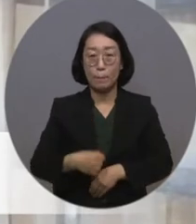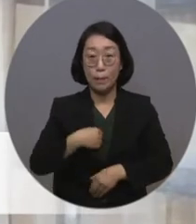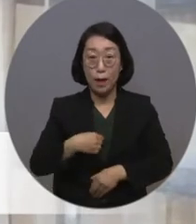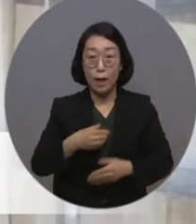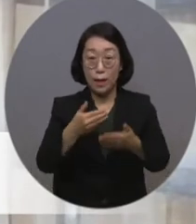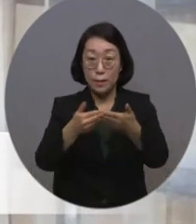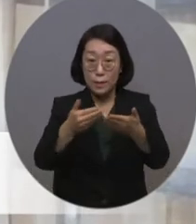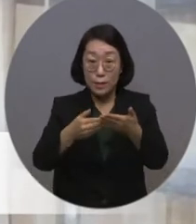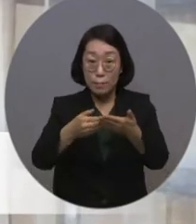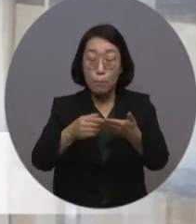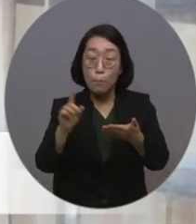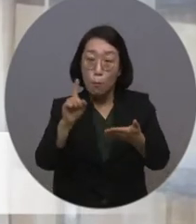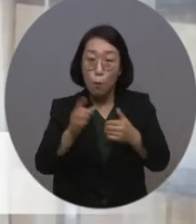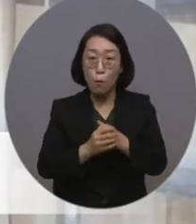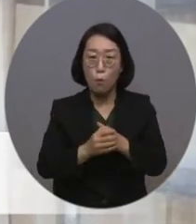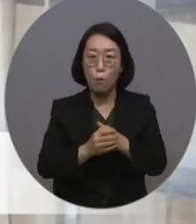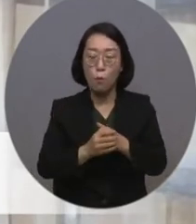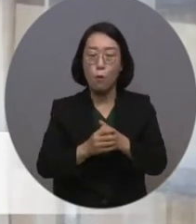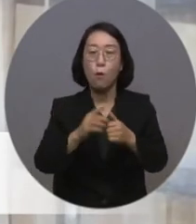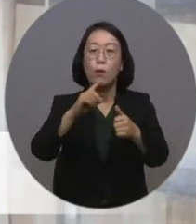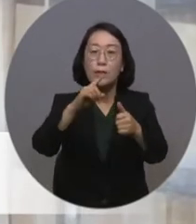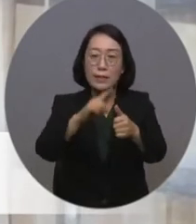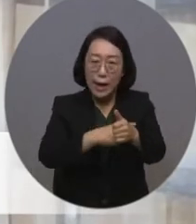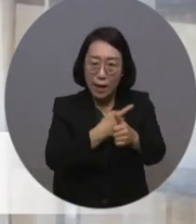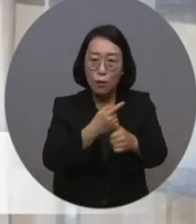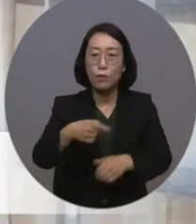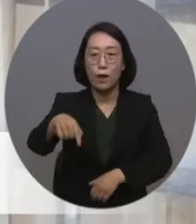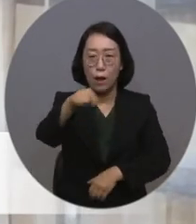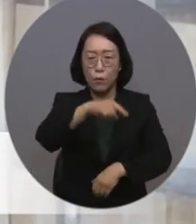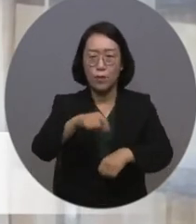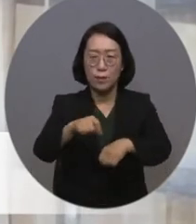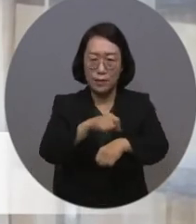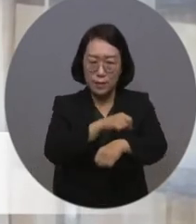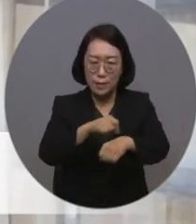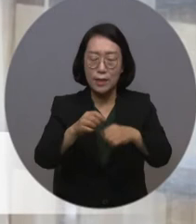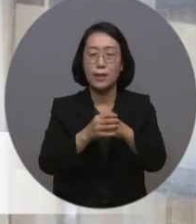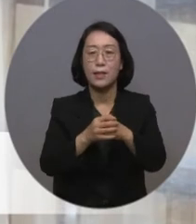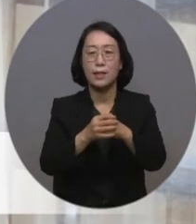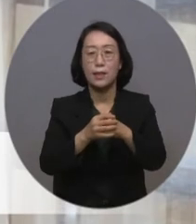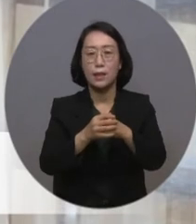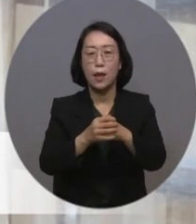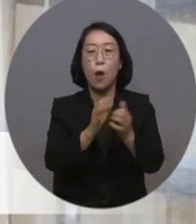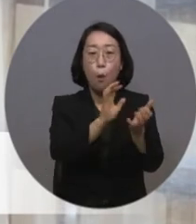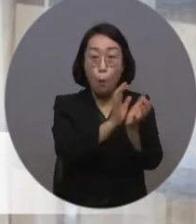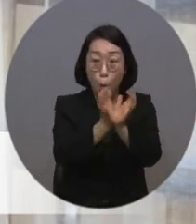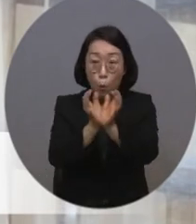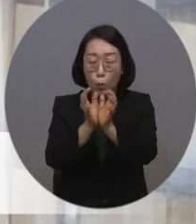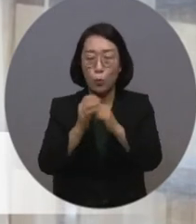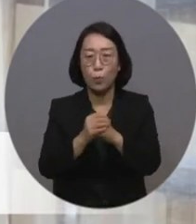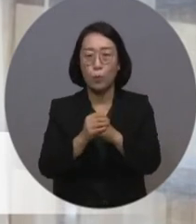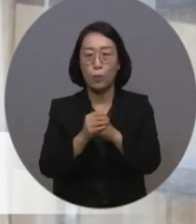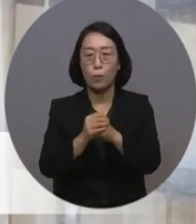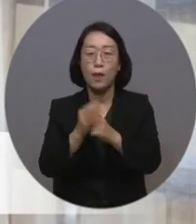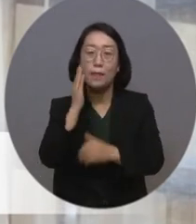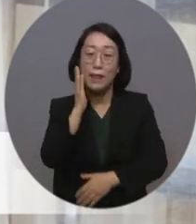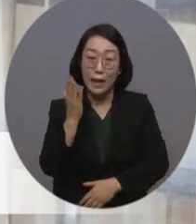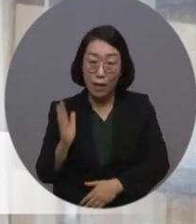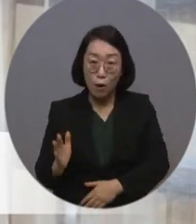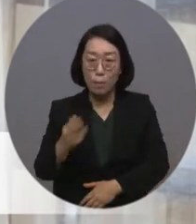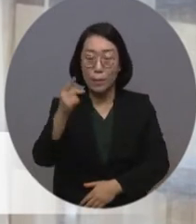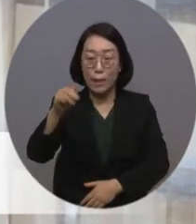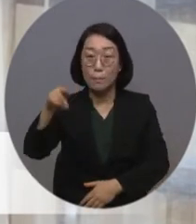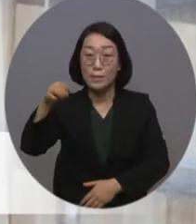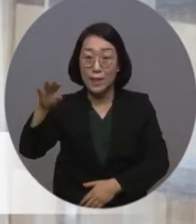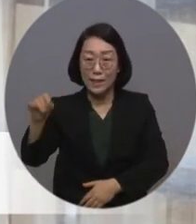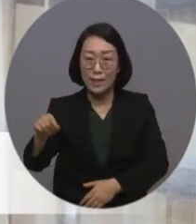작품 소재는 넓은 의미에서는 자연이지만 조금 좁혀가면은 꽃이나 낙엽, 담쟁이